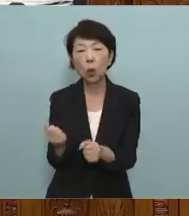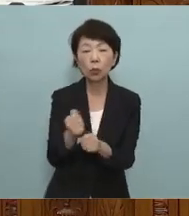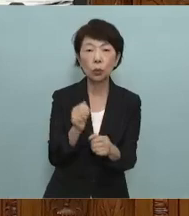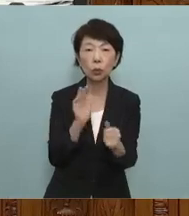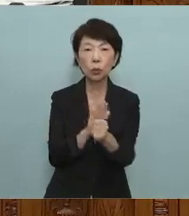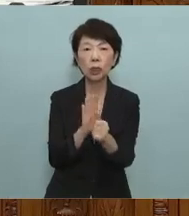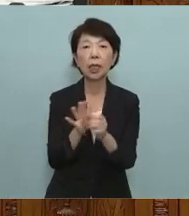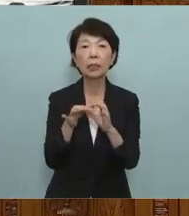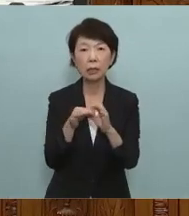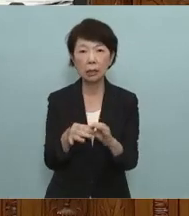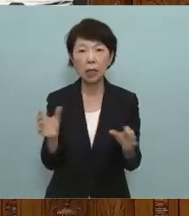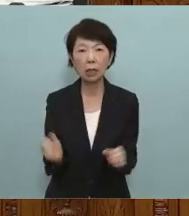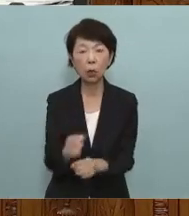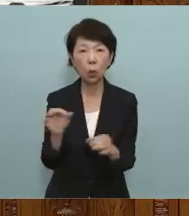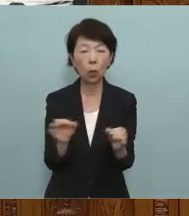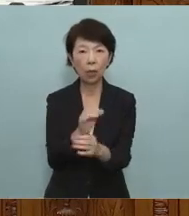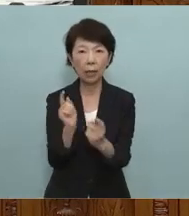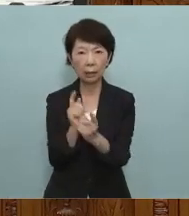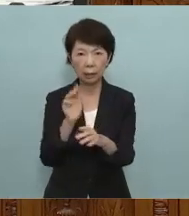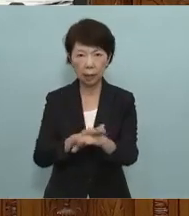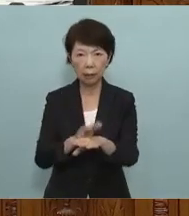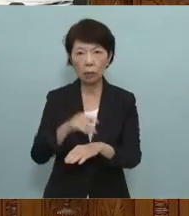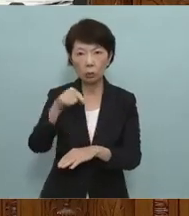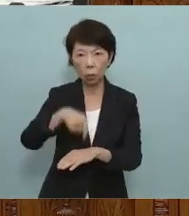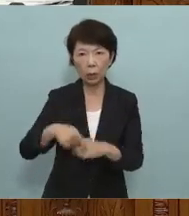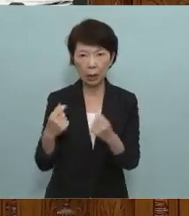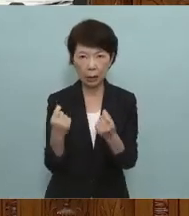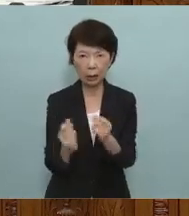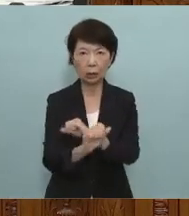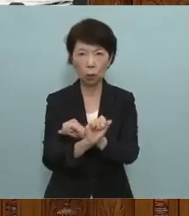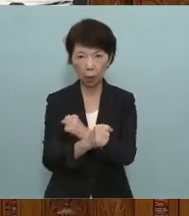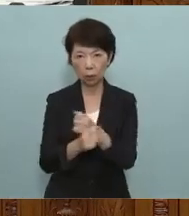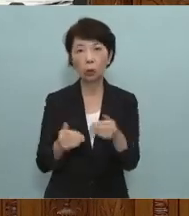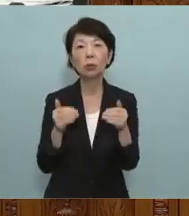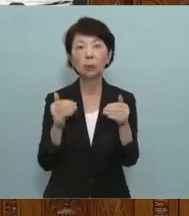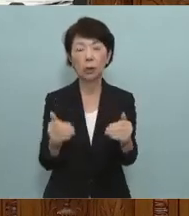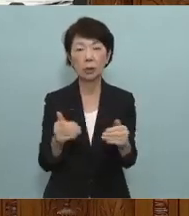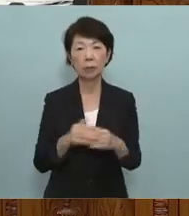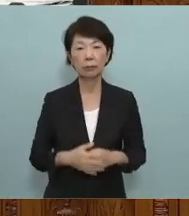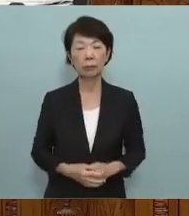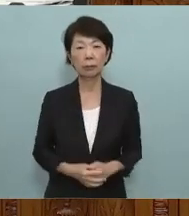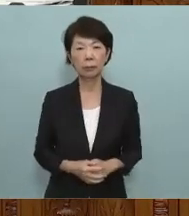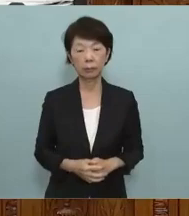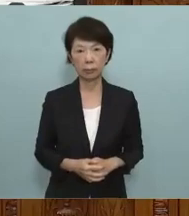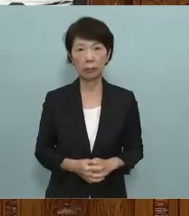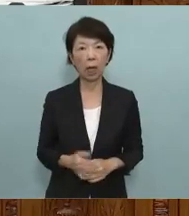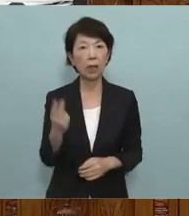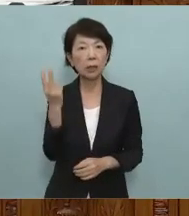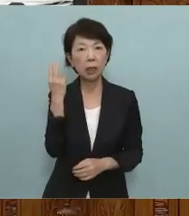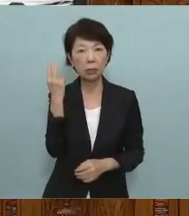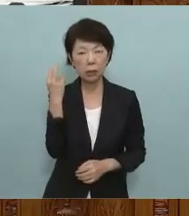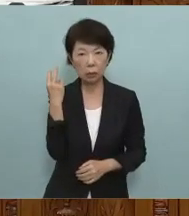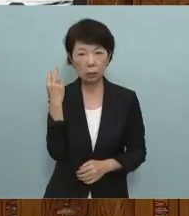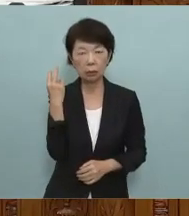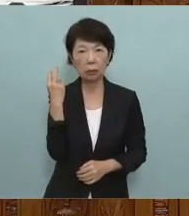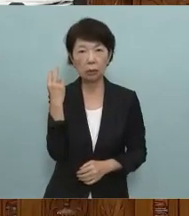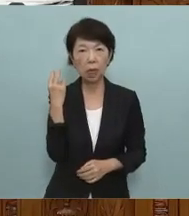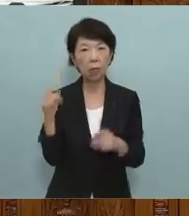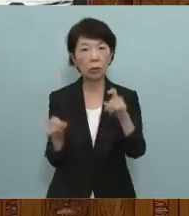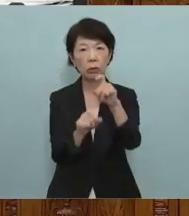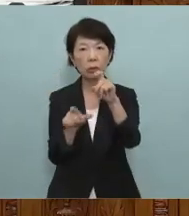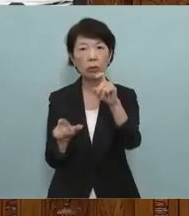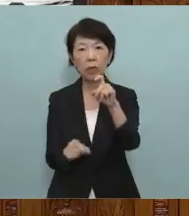について、総合経済対策の中でしっかり検討してまいります。一昨日、10